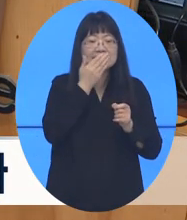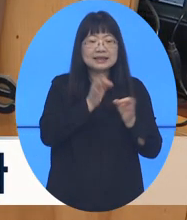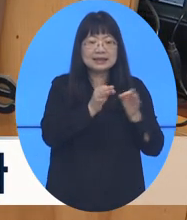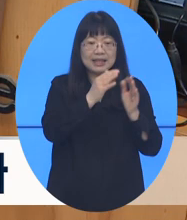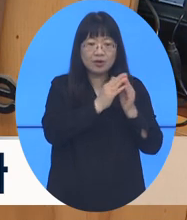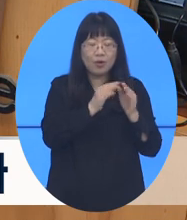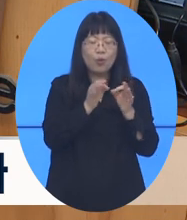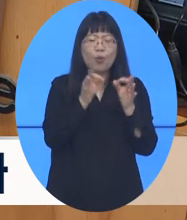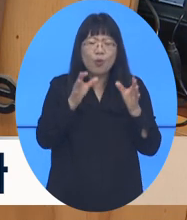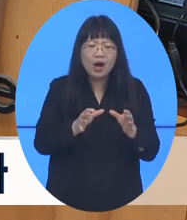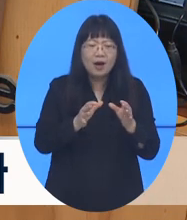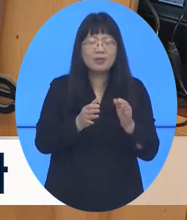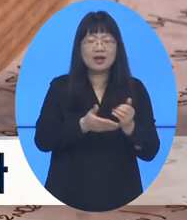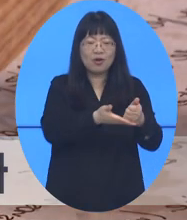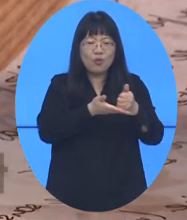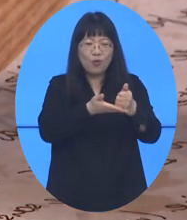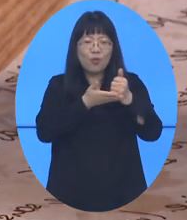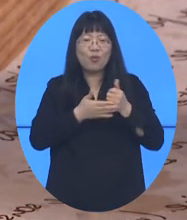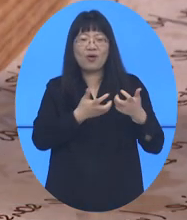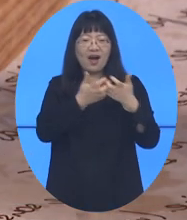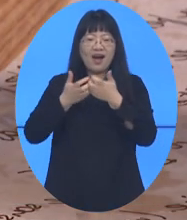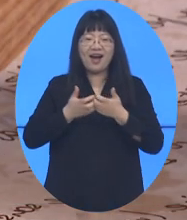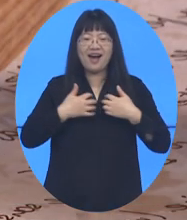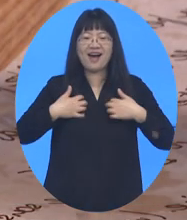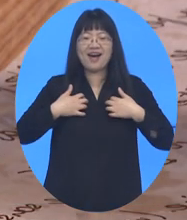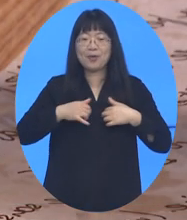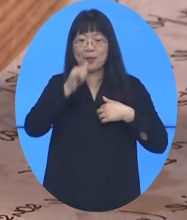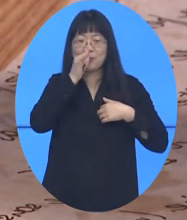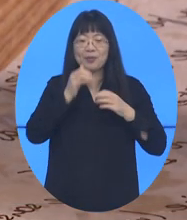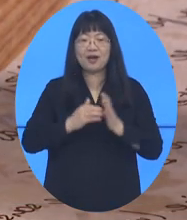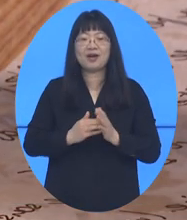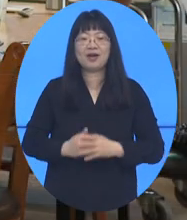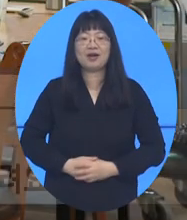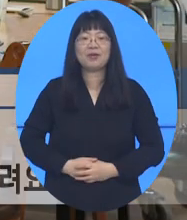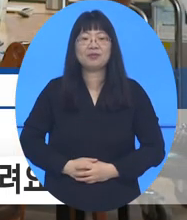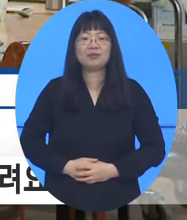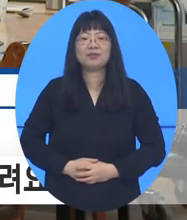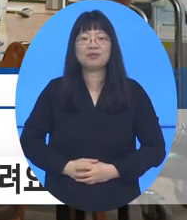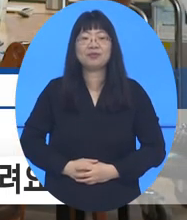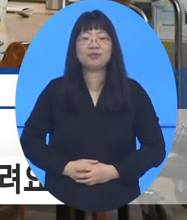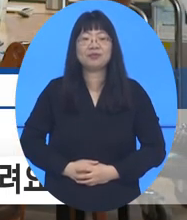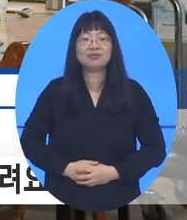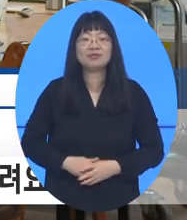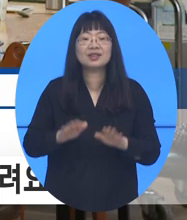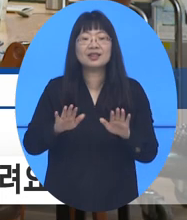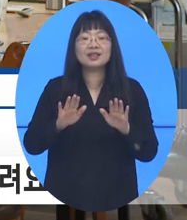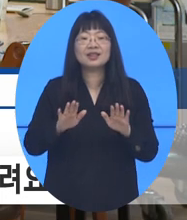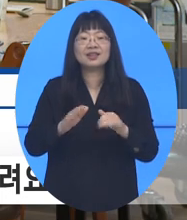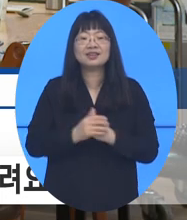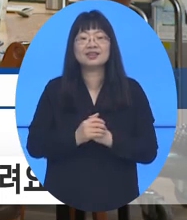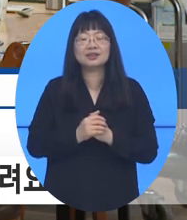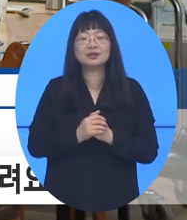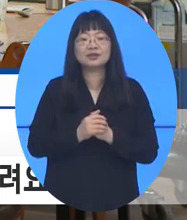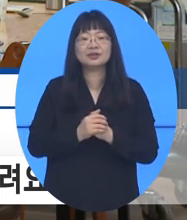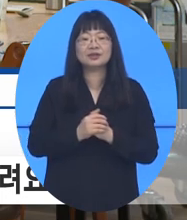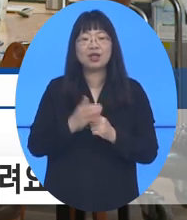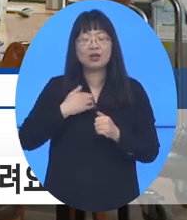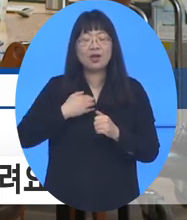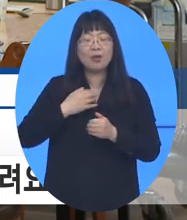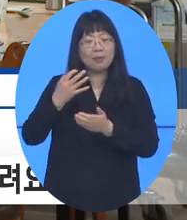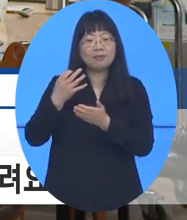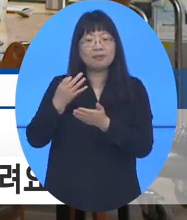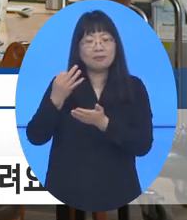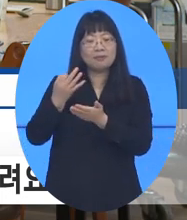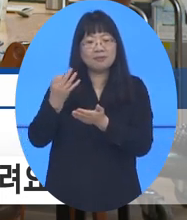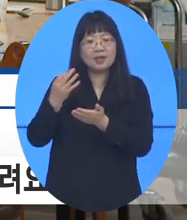식당에서도 오랜만에 활기를 찾았다고 이야기합니다. 문을 리뷰 마켓 때는 저희는 한 100%